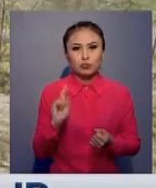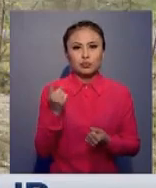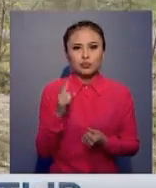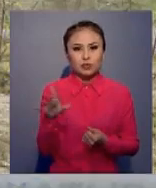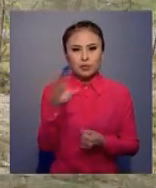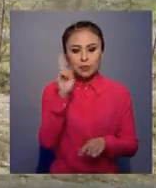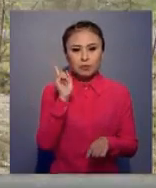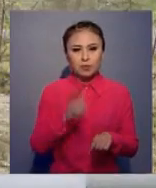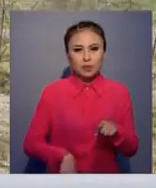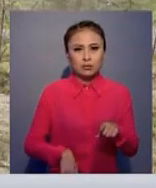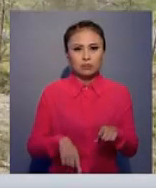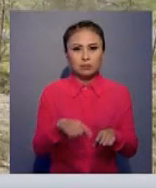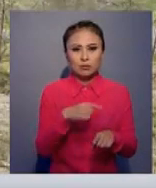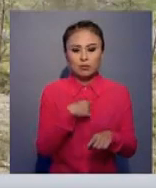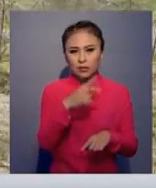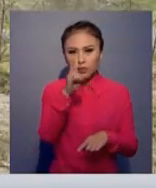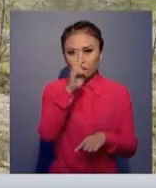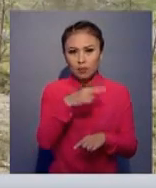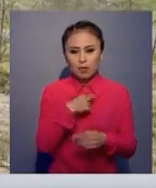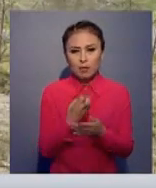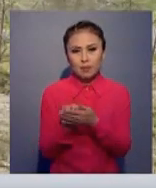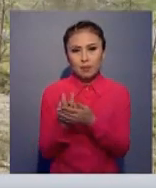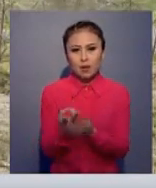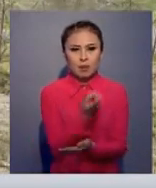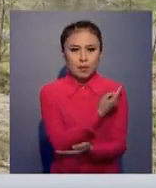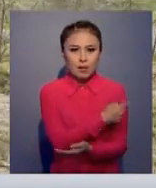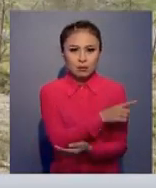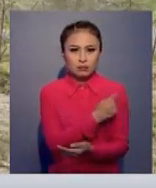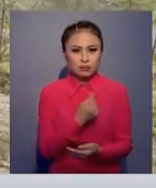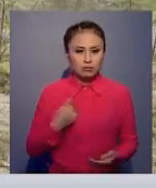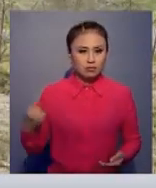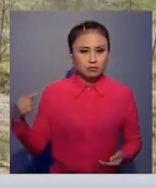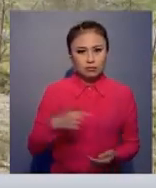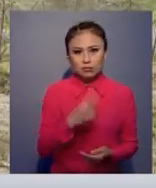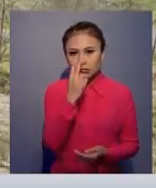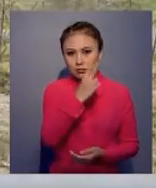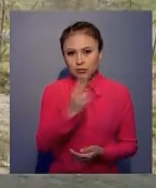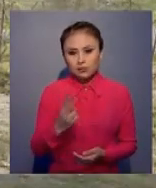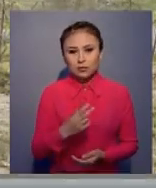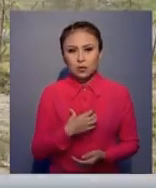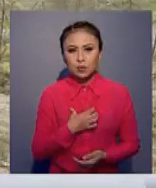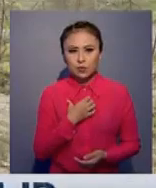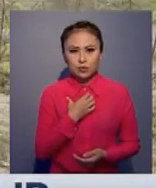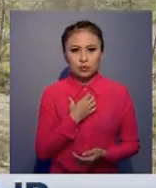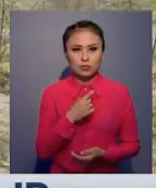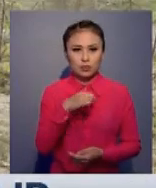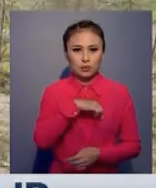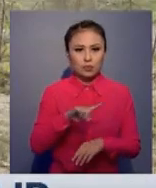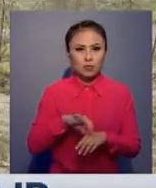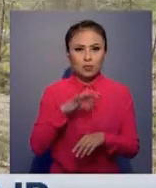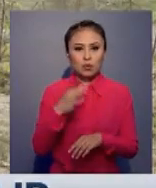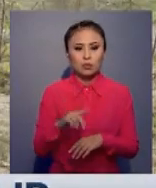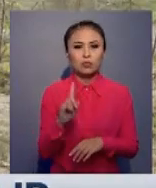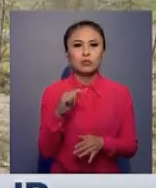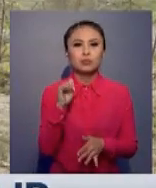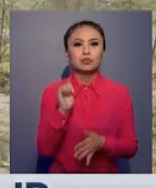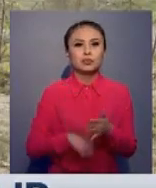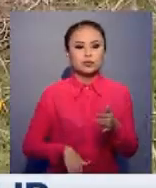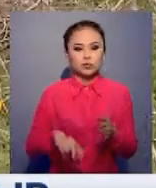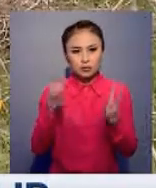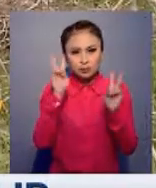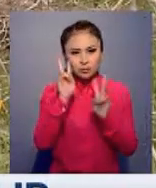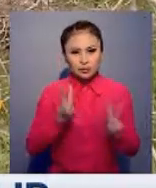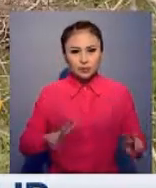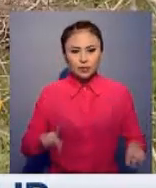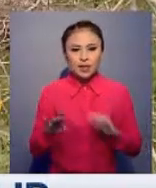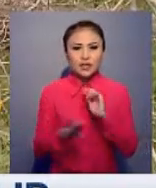екі шайдай болмап едім. Ауырып бәлінсе де жатқан. ішім қатты ауырады. Неден болған екен?